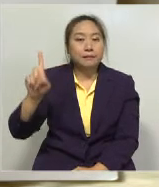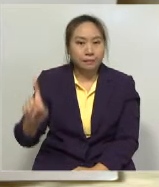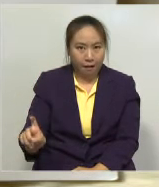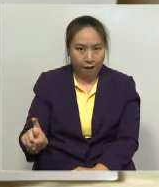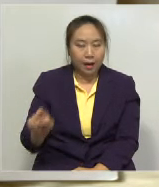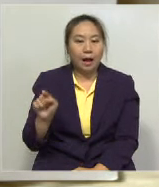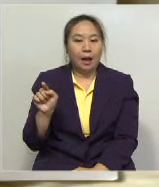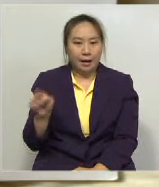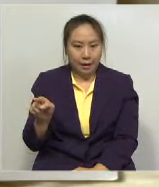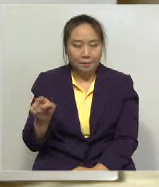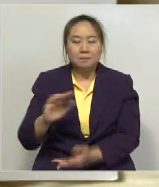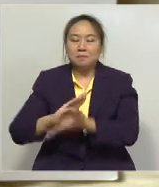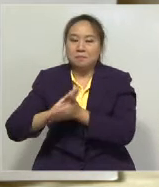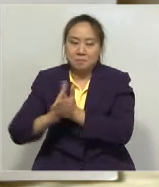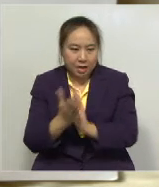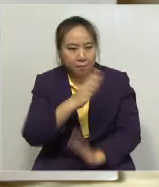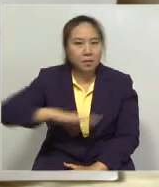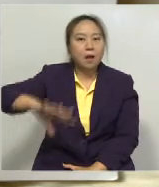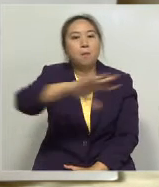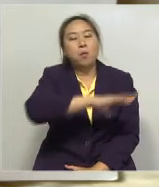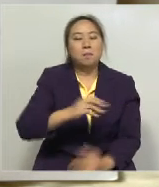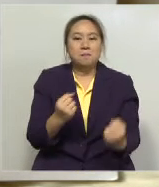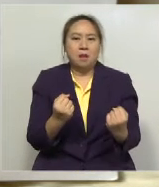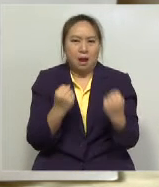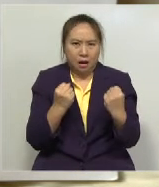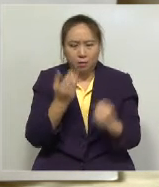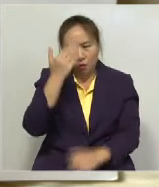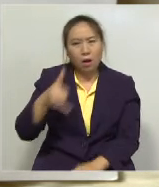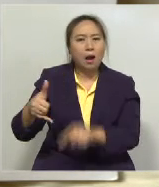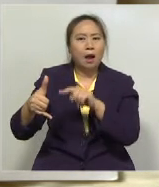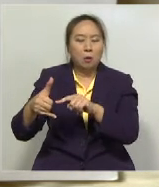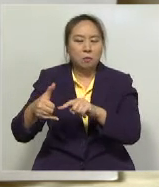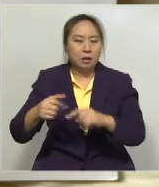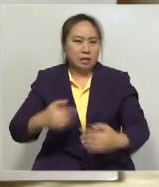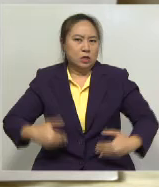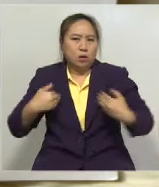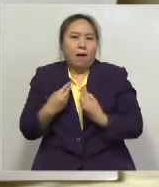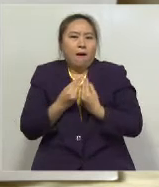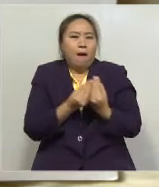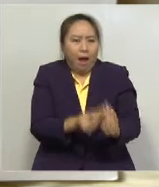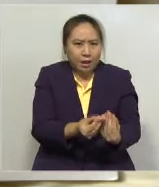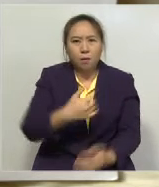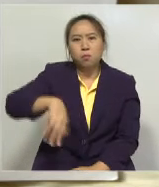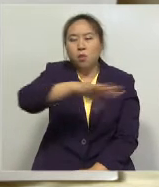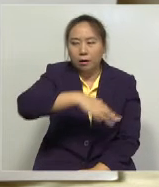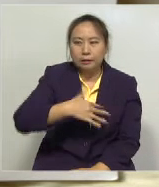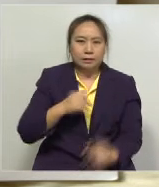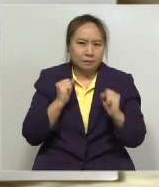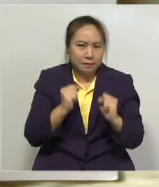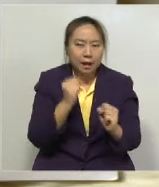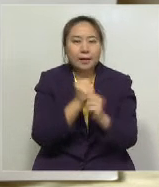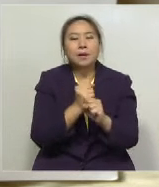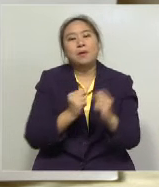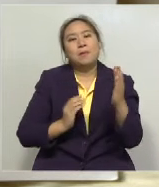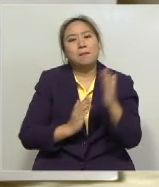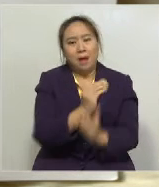าแซมนะครับแปรเปลี่ยนเป็นพลังของทุกคนตัวเขาเสียสละอย่างมากทำให้เรายิ่งมุ่งมั่นทำภารกิจให้สำเร็จจ่าแซมนะ